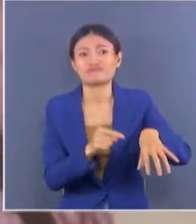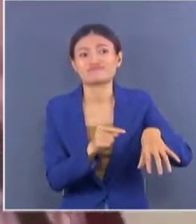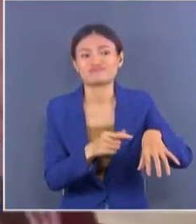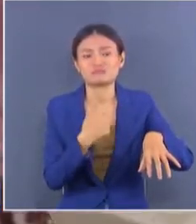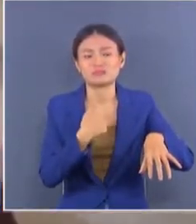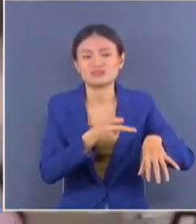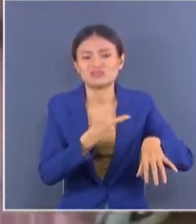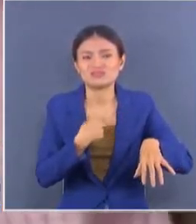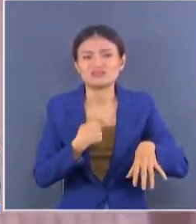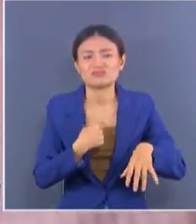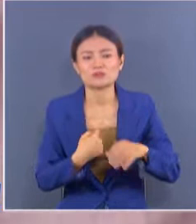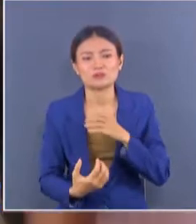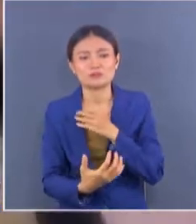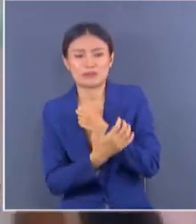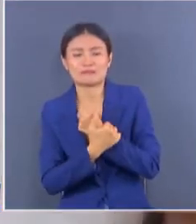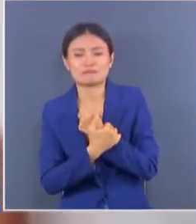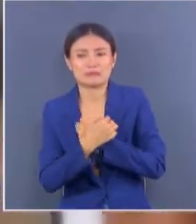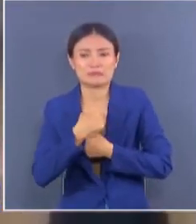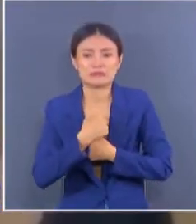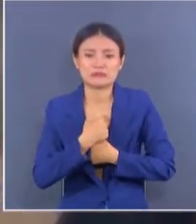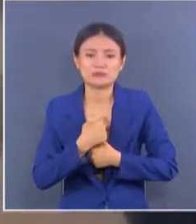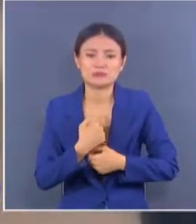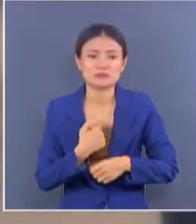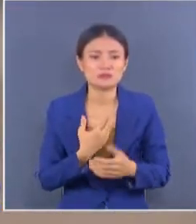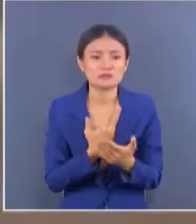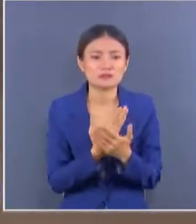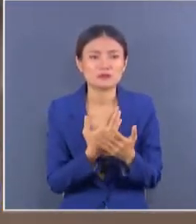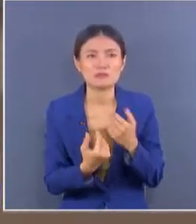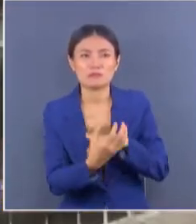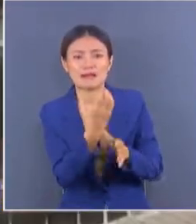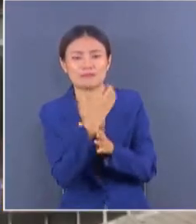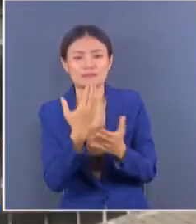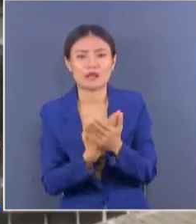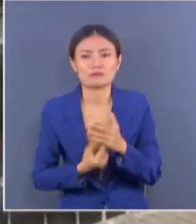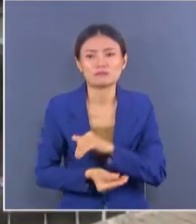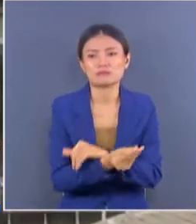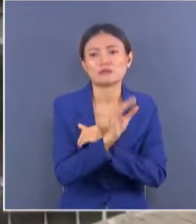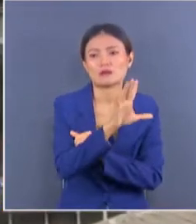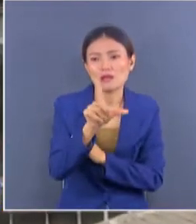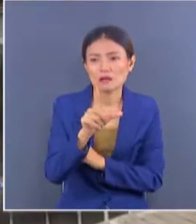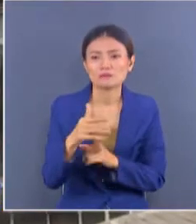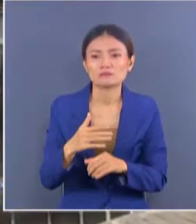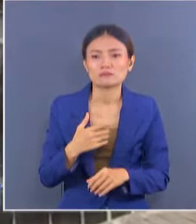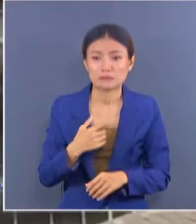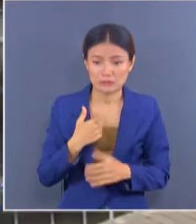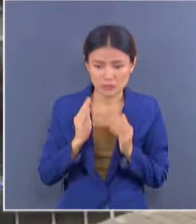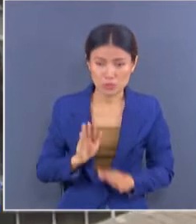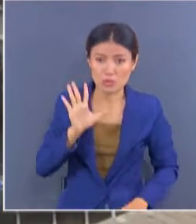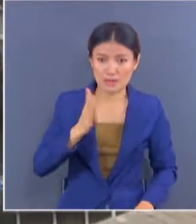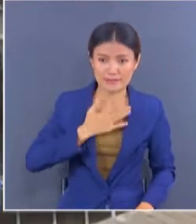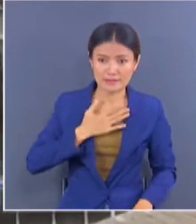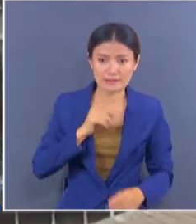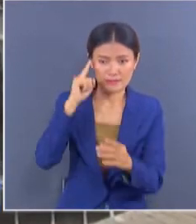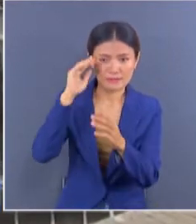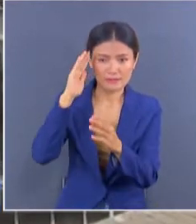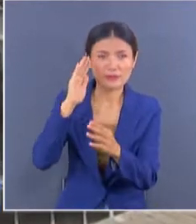วก็นำเงินไปกว่า5ล้านบาทเนี่ยนะครับได้เข้าพบพลตำรวจเอกสุรเชษฐ์หักพานรองผู้บัญชาการตำรวจแห่งชาติครับเพื่อให้